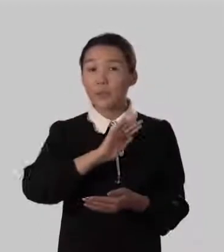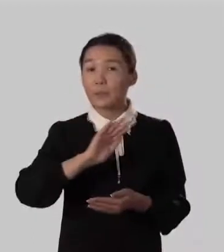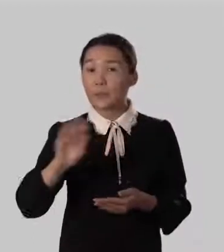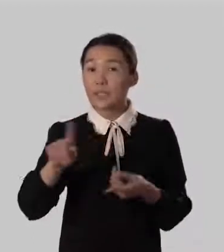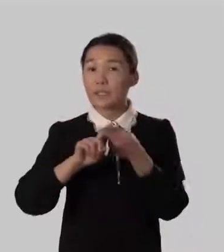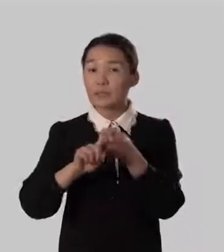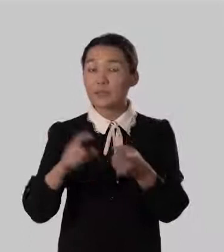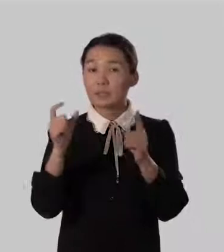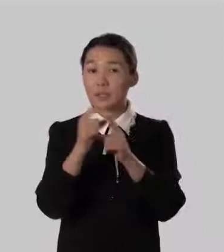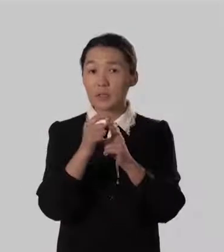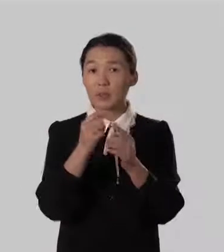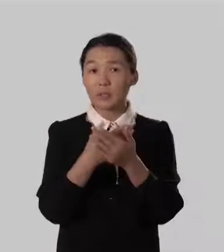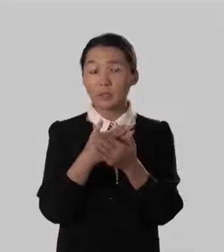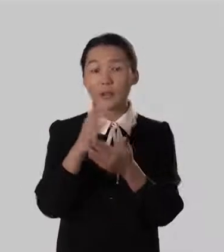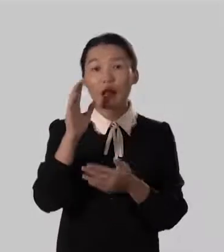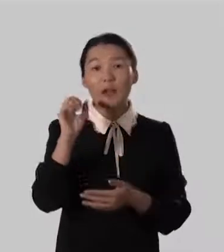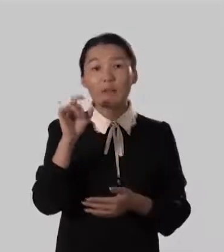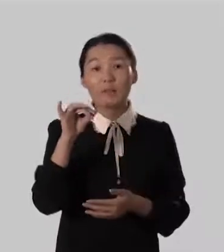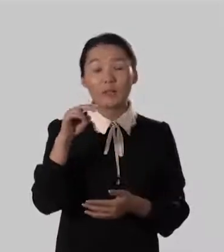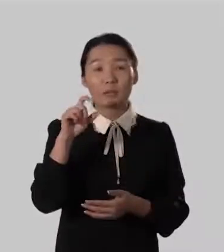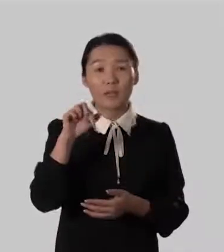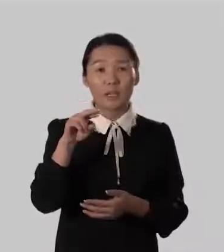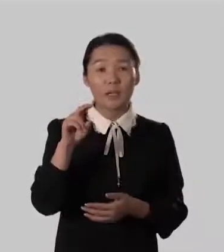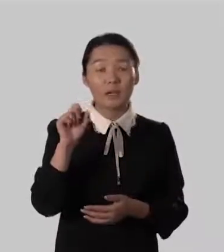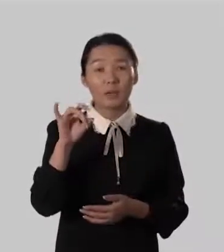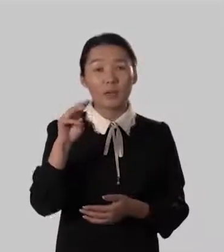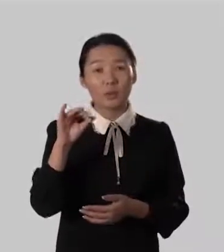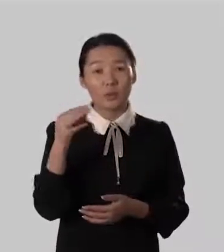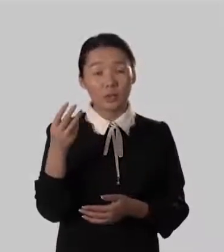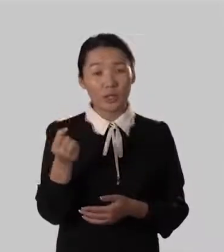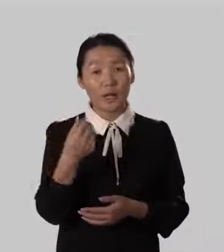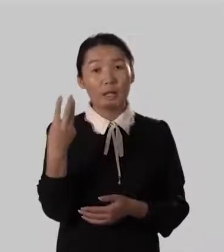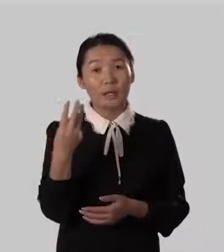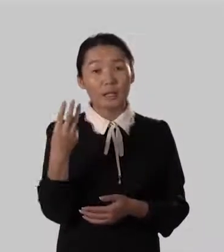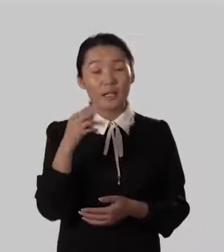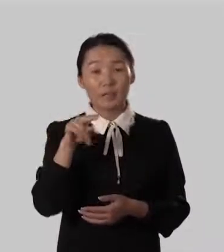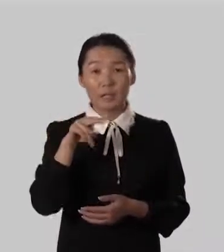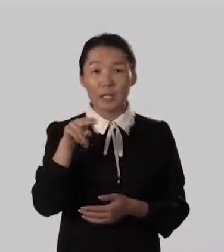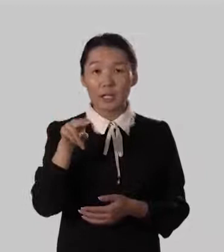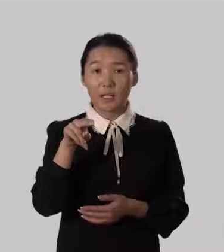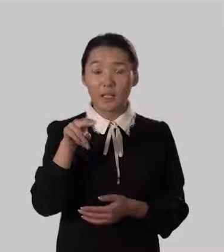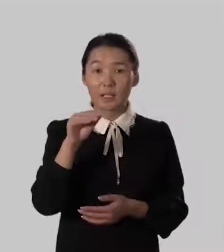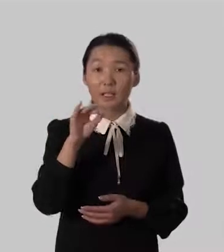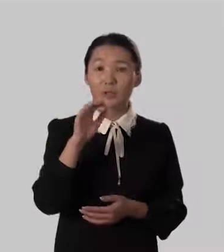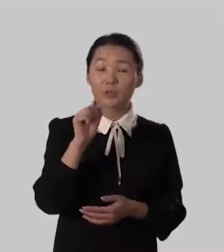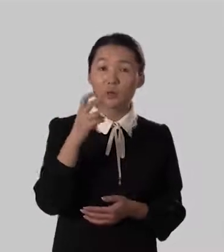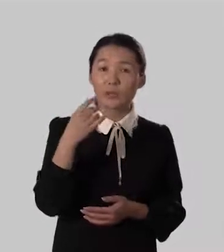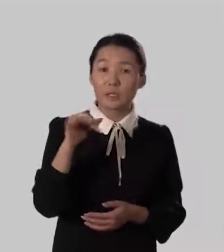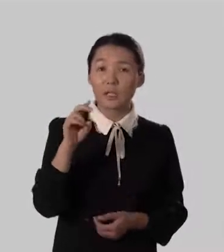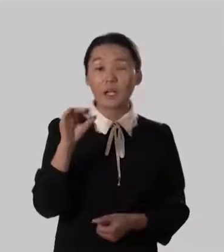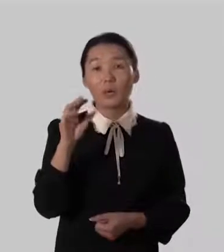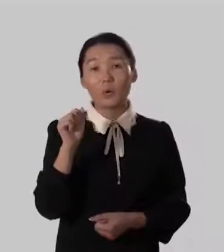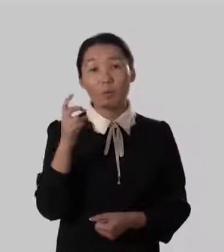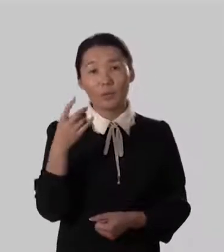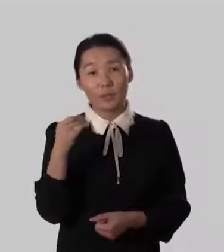зависимых слов например вареная картошка третье в прилагательных жеваный